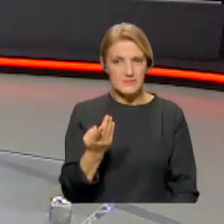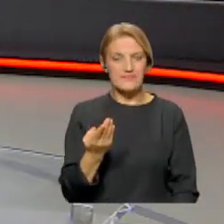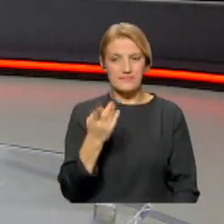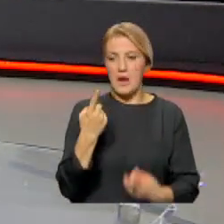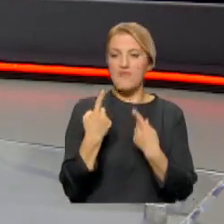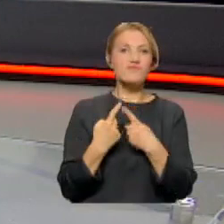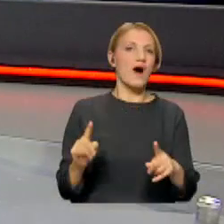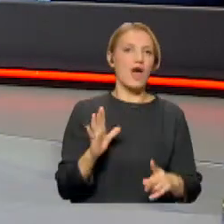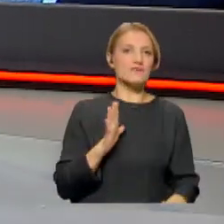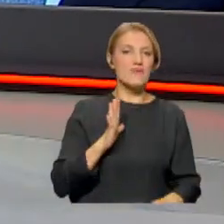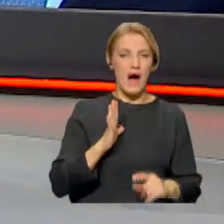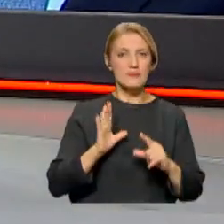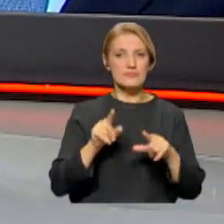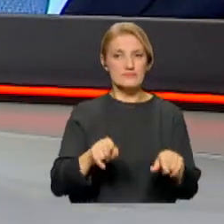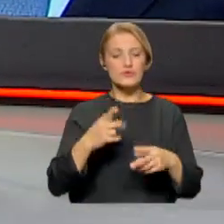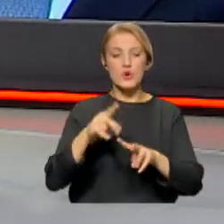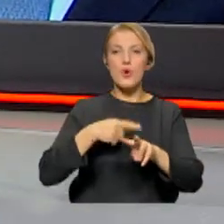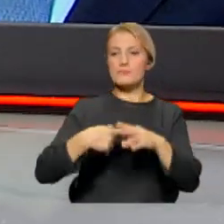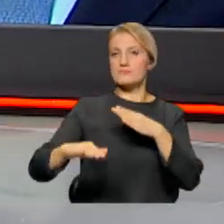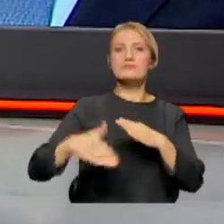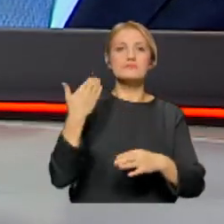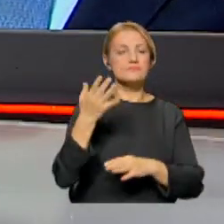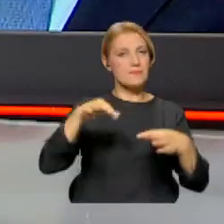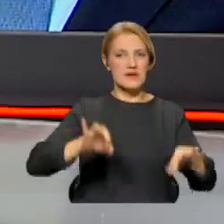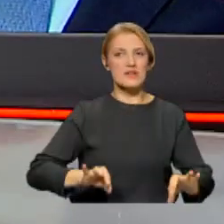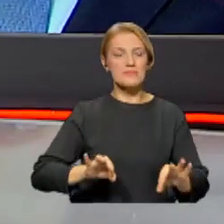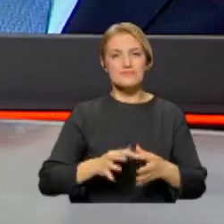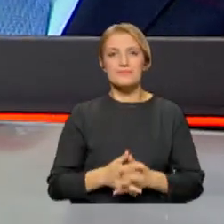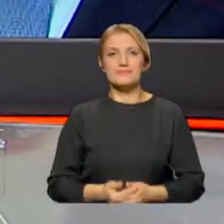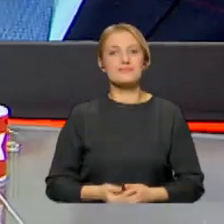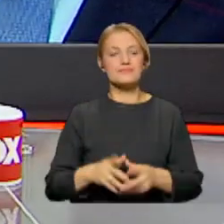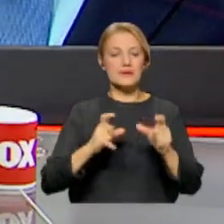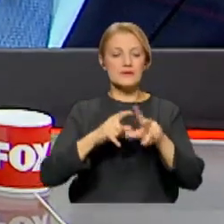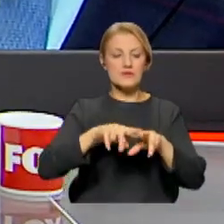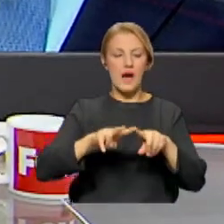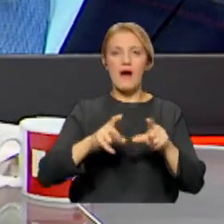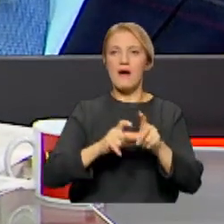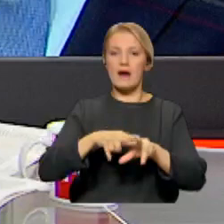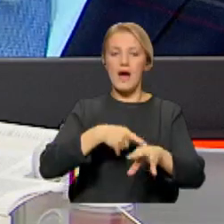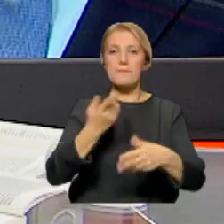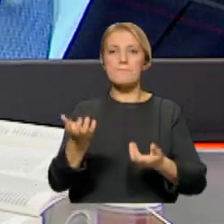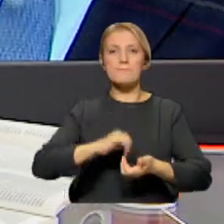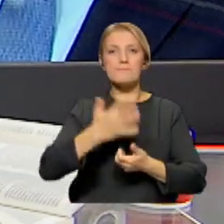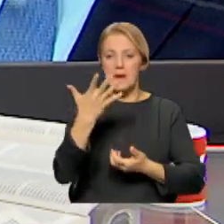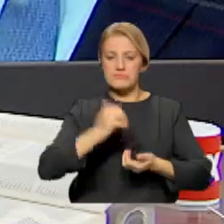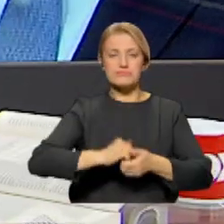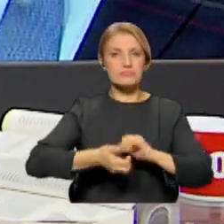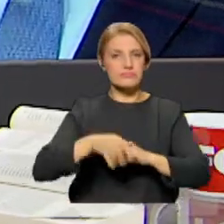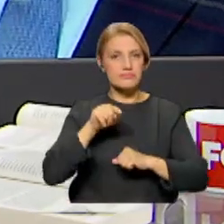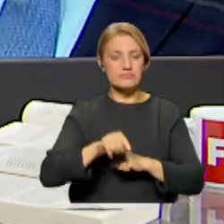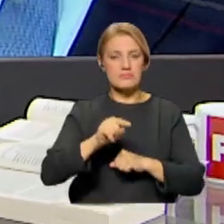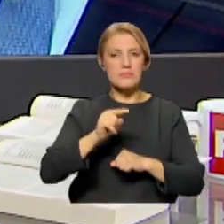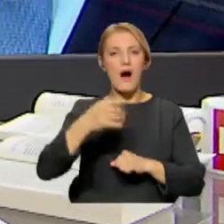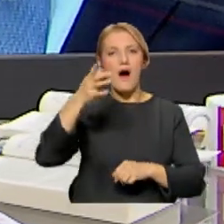fark var etiketine gelen yorumuyla başlayalım bu Şangay beşlisi ile Avrupa Birliği ülkeleri